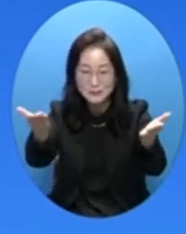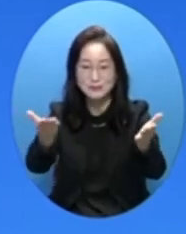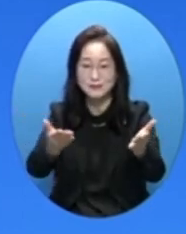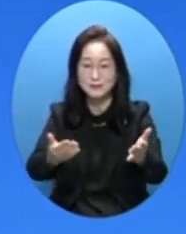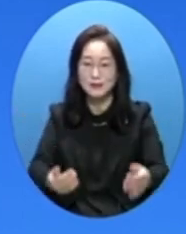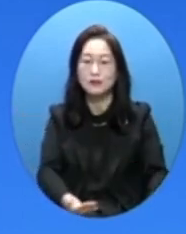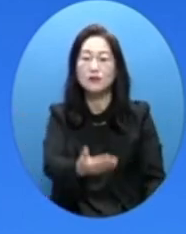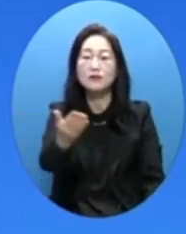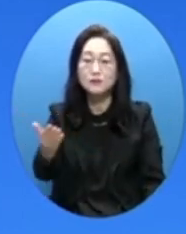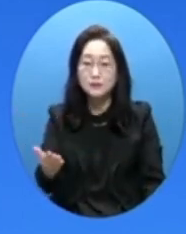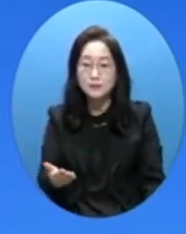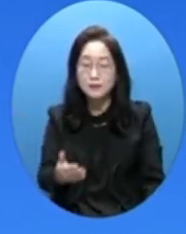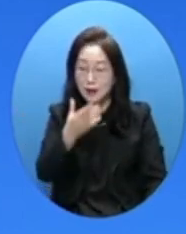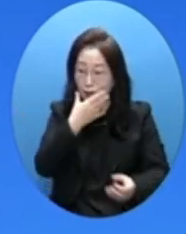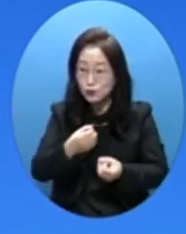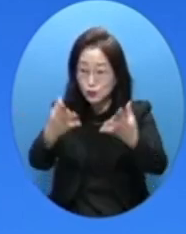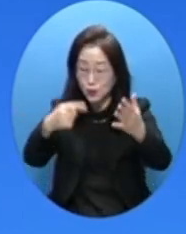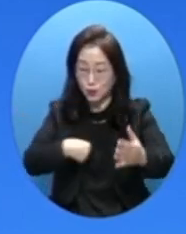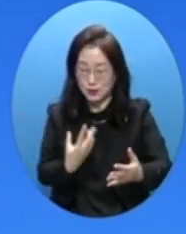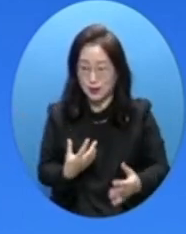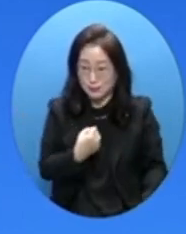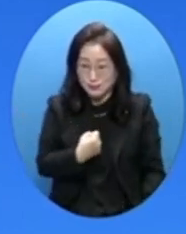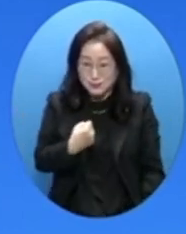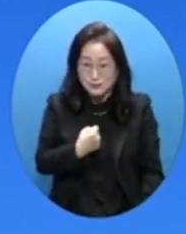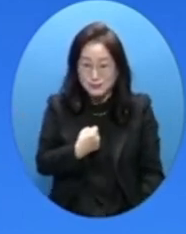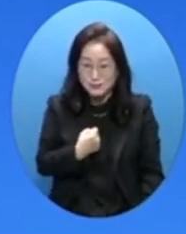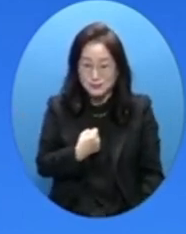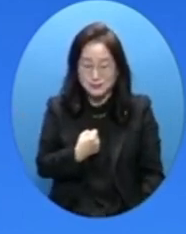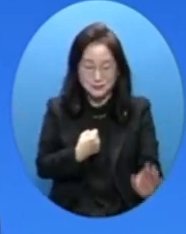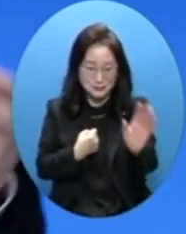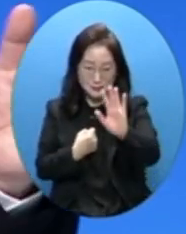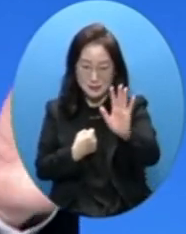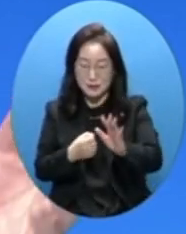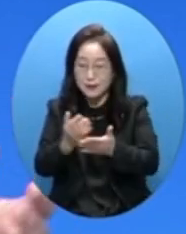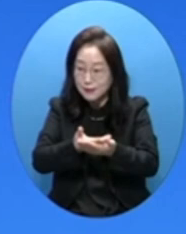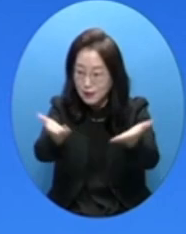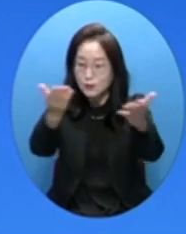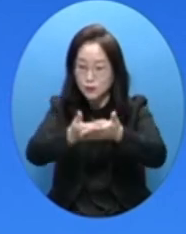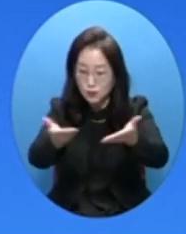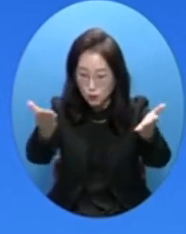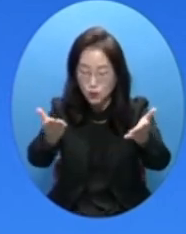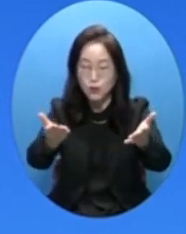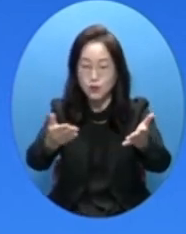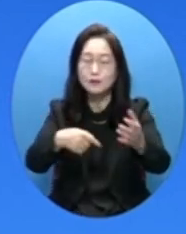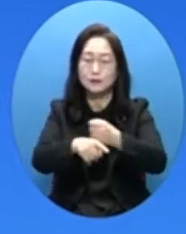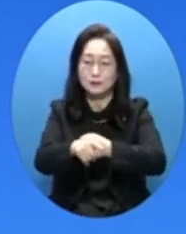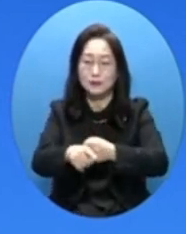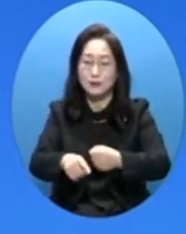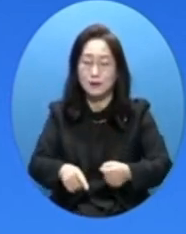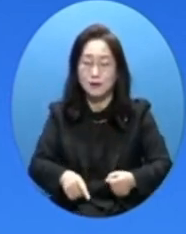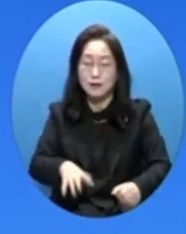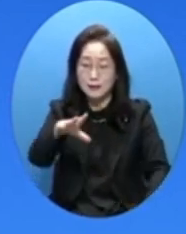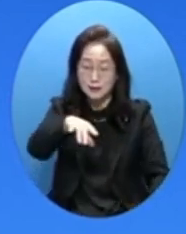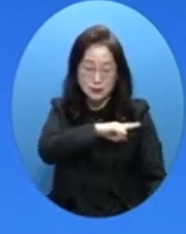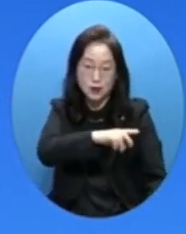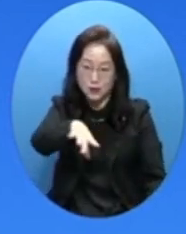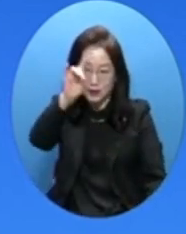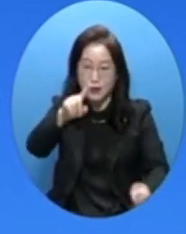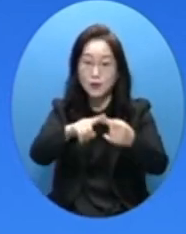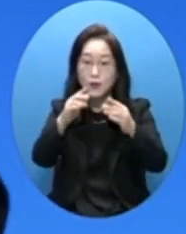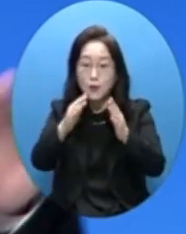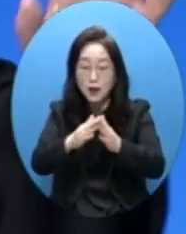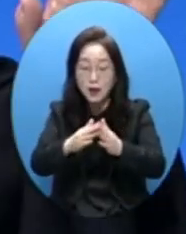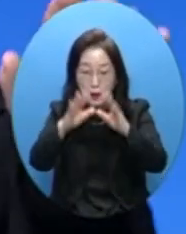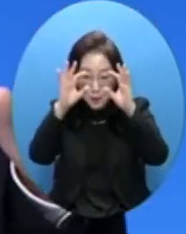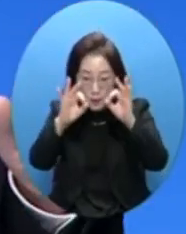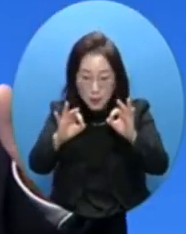여러분 축복은 나 혼자 가지고 있으라고 주신 것이 아니라 나누라고 주신 것입니다. 그래서 초대교회에서는 교회 내